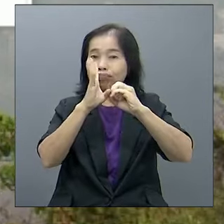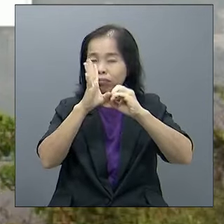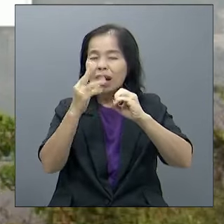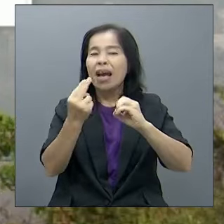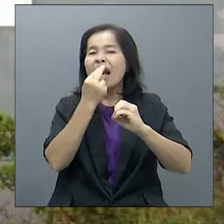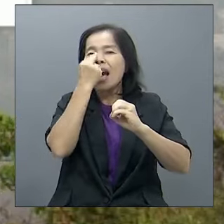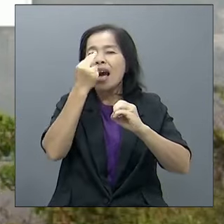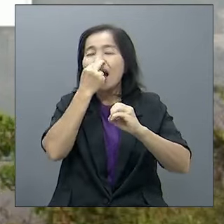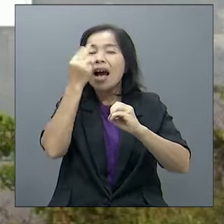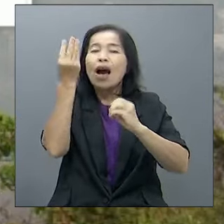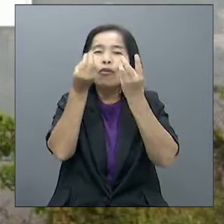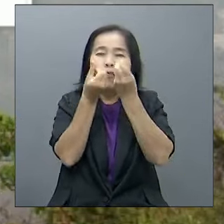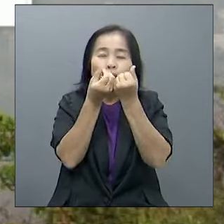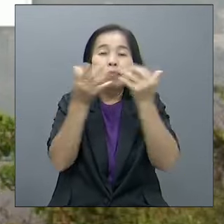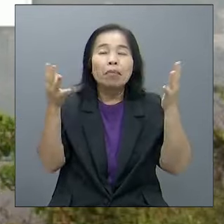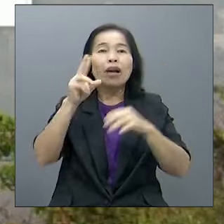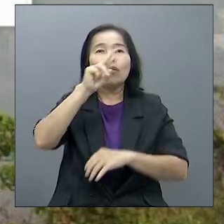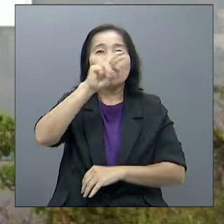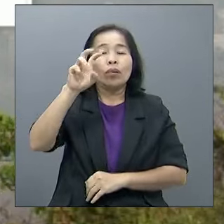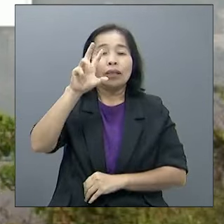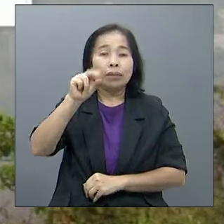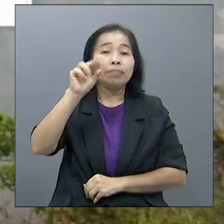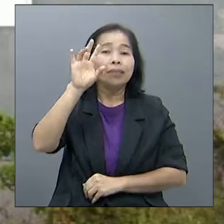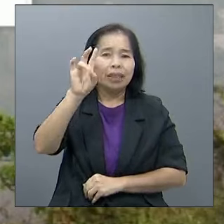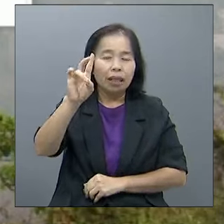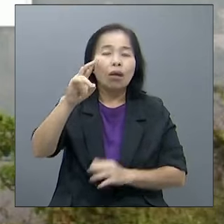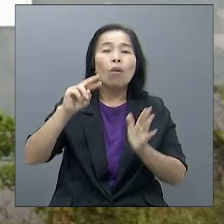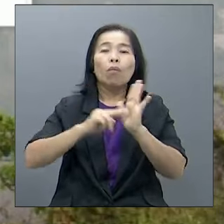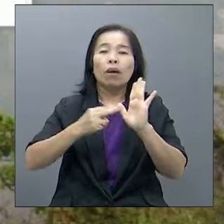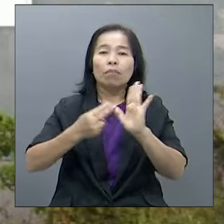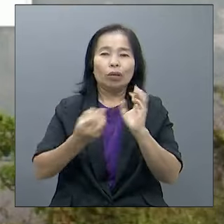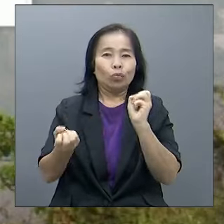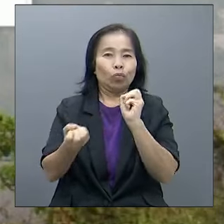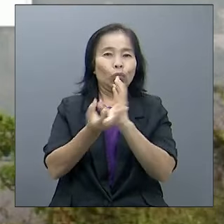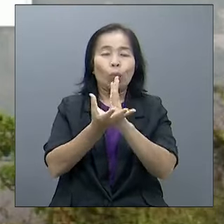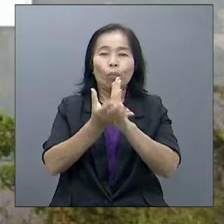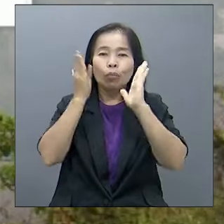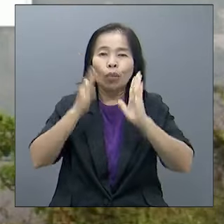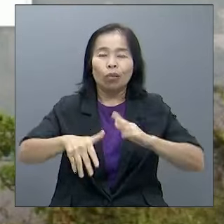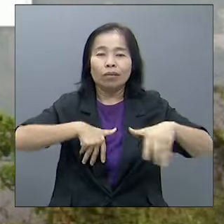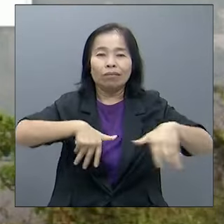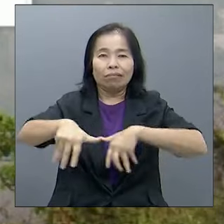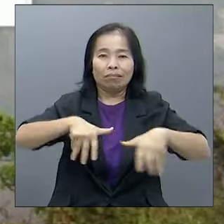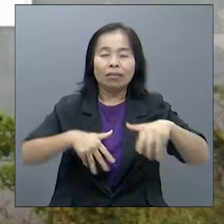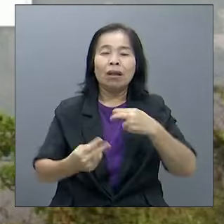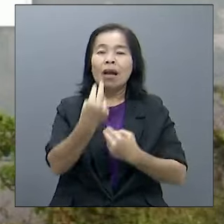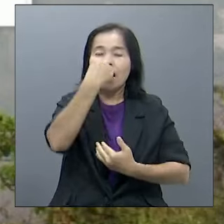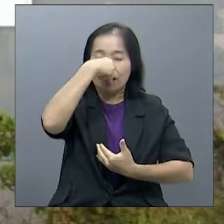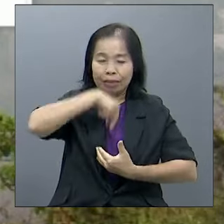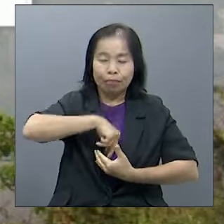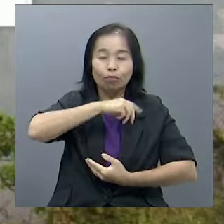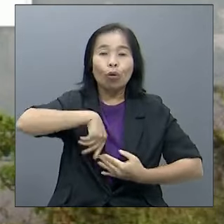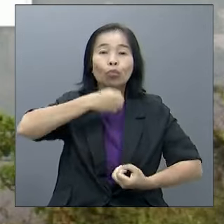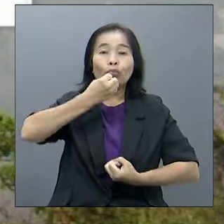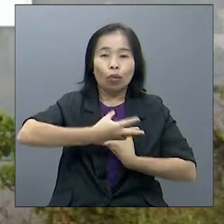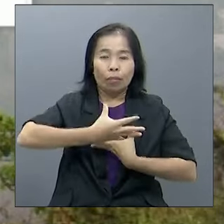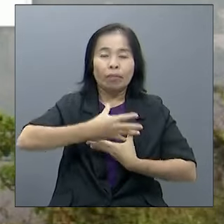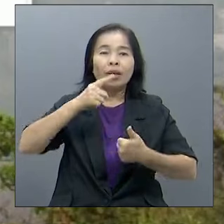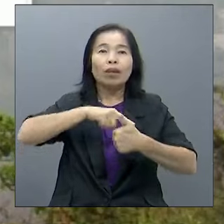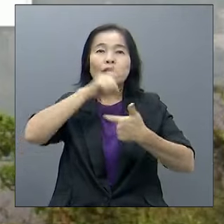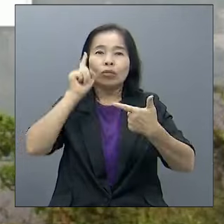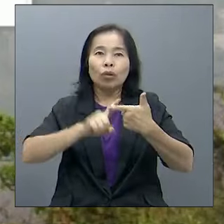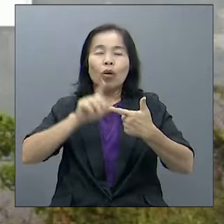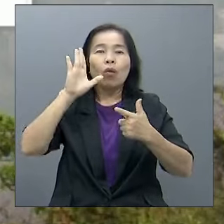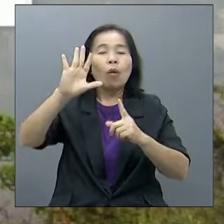ที่237นั่นแสดงถึงผลกระทบต่อทุกคนอย่างรุนแรงส่วนอันดับ 2คือเมืองลาคอประเทศ